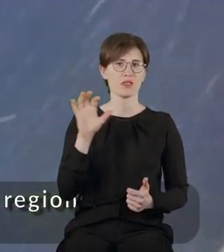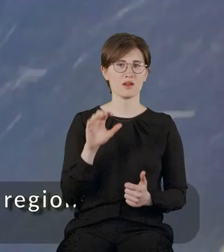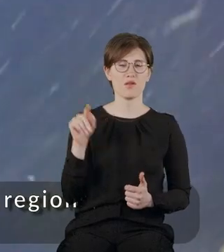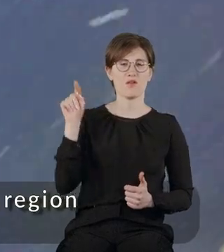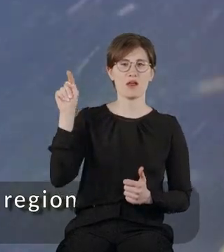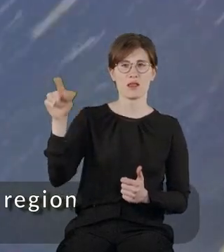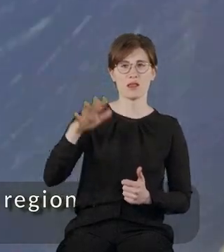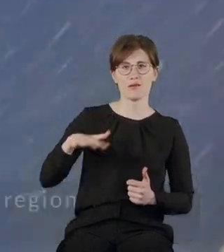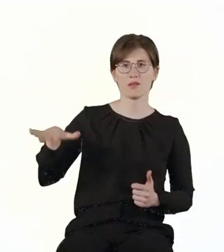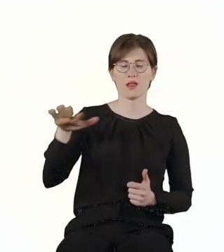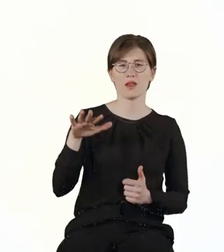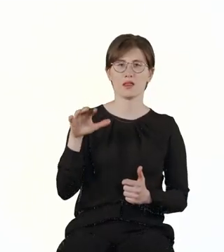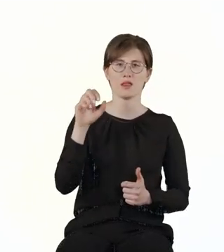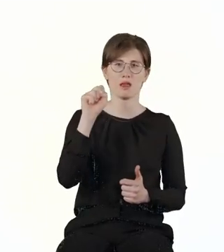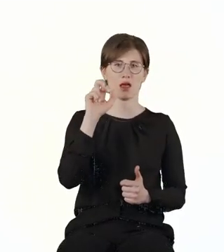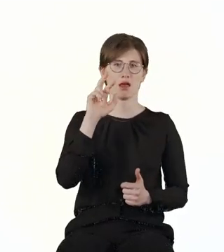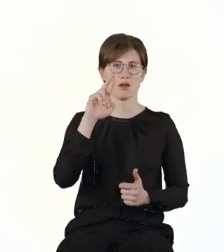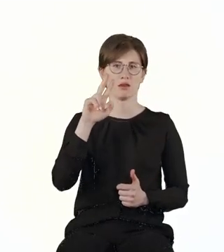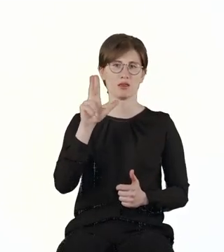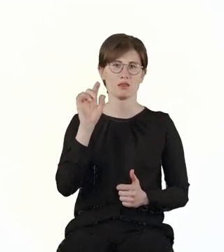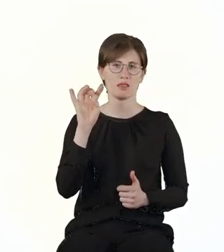rejonach arktycznych.